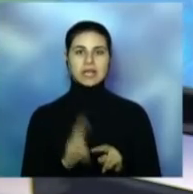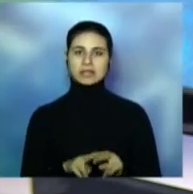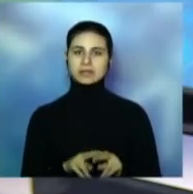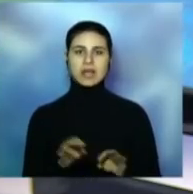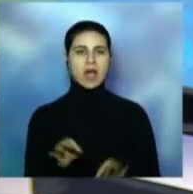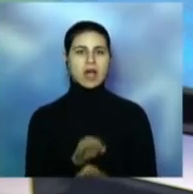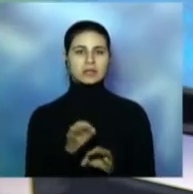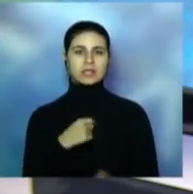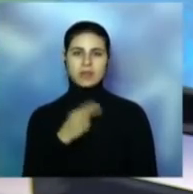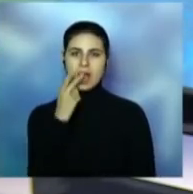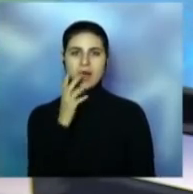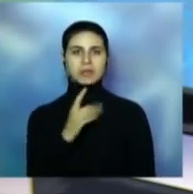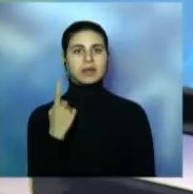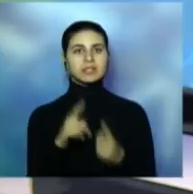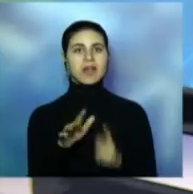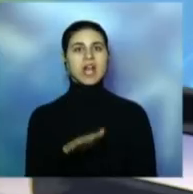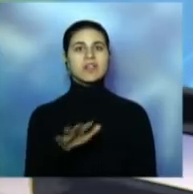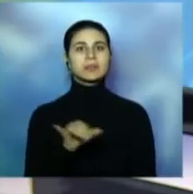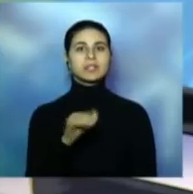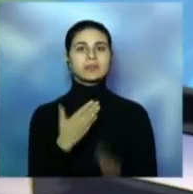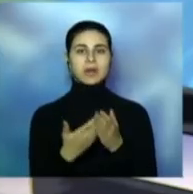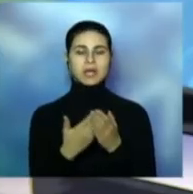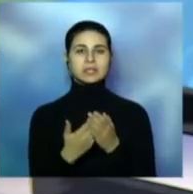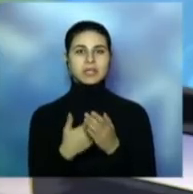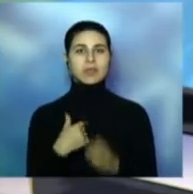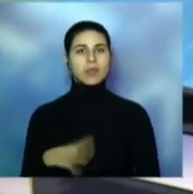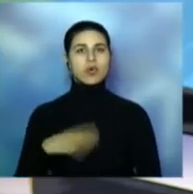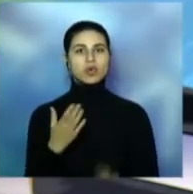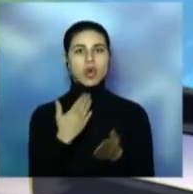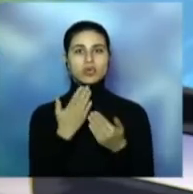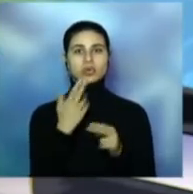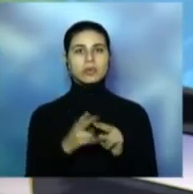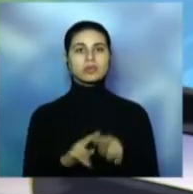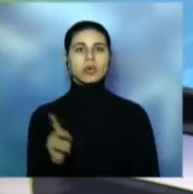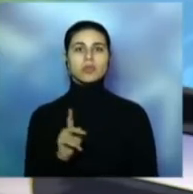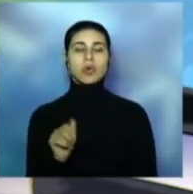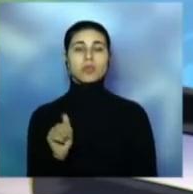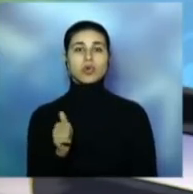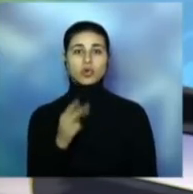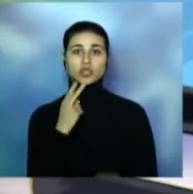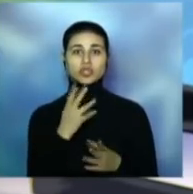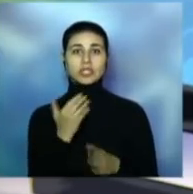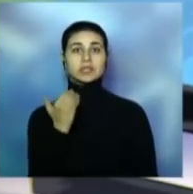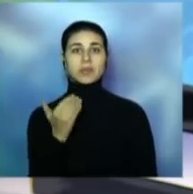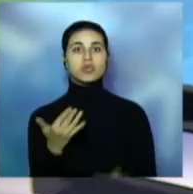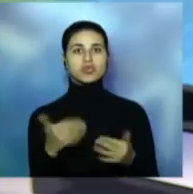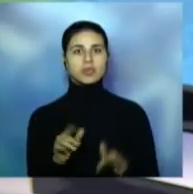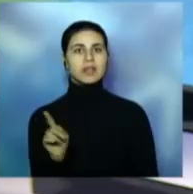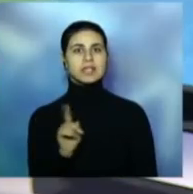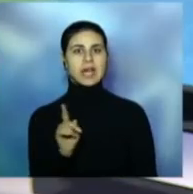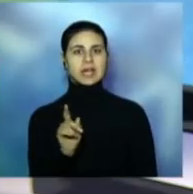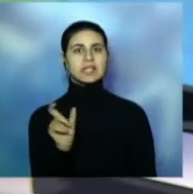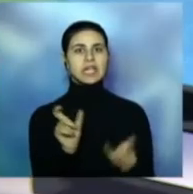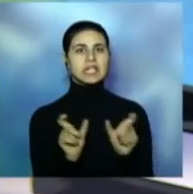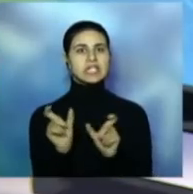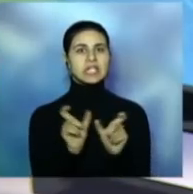არსად მე არ მინახავს სხვა ქვეყნებში, სადაც თქვათ მქონია ურთიერთობა, იმიტომ რომ როგორც ჩანს, მათ უკვე რაღაც